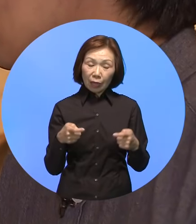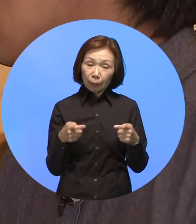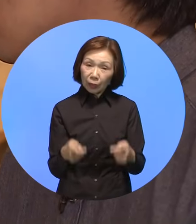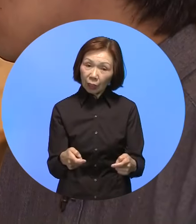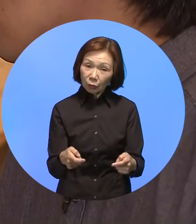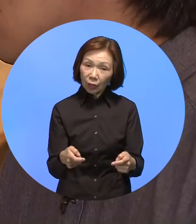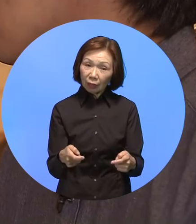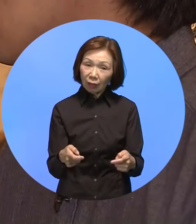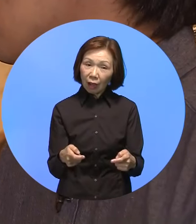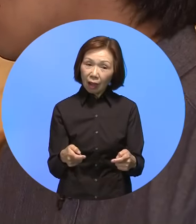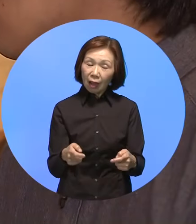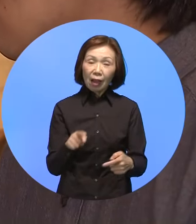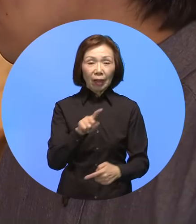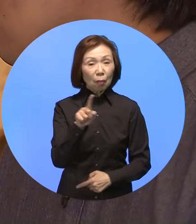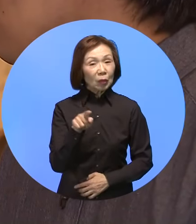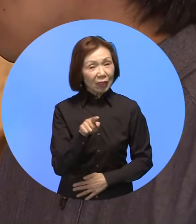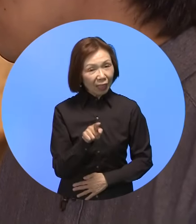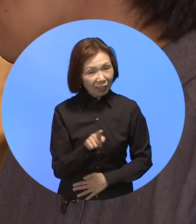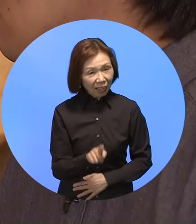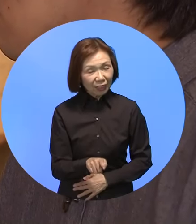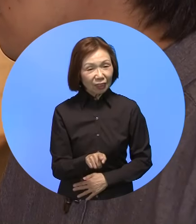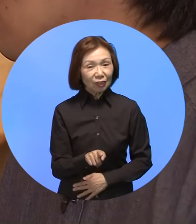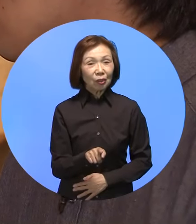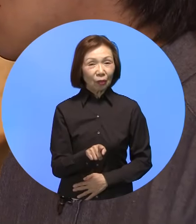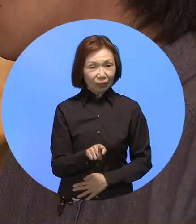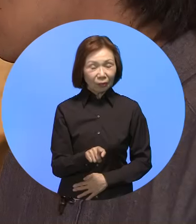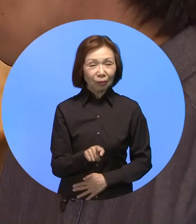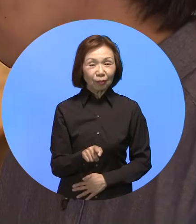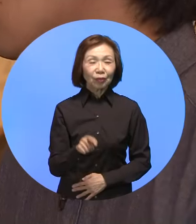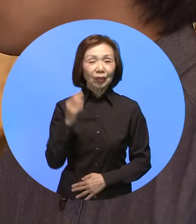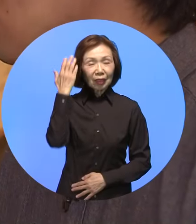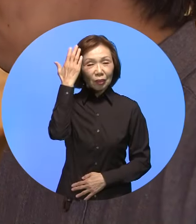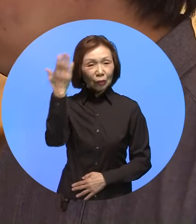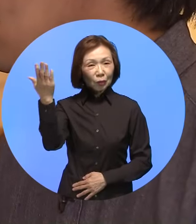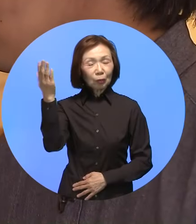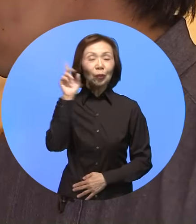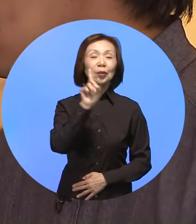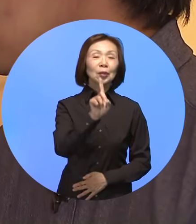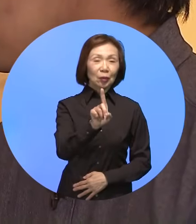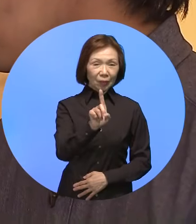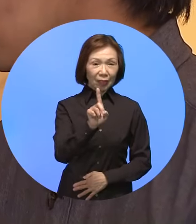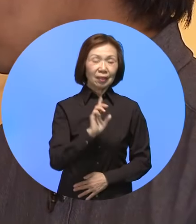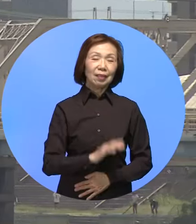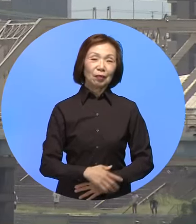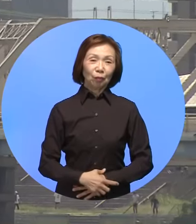と言う推測のですね一つになっています